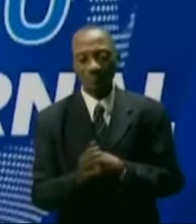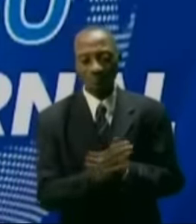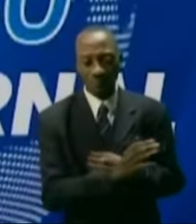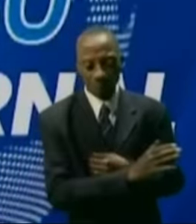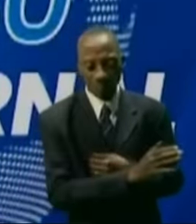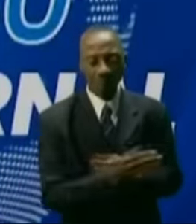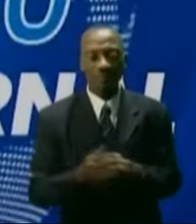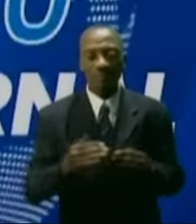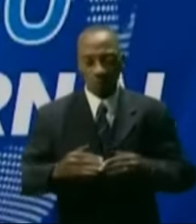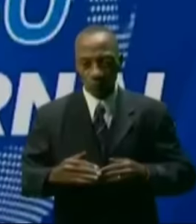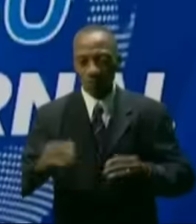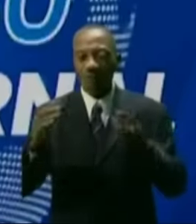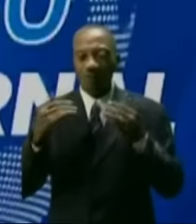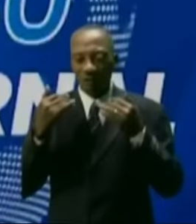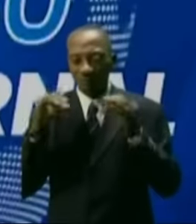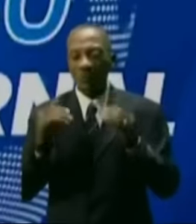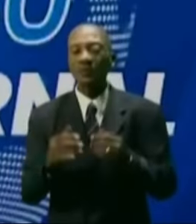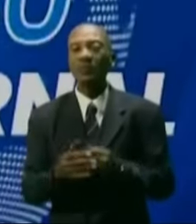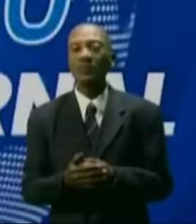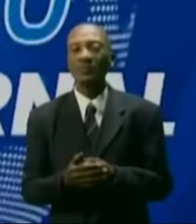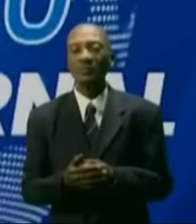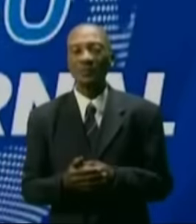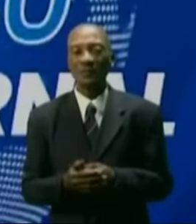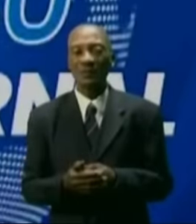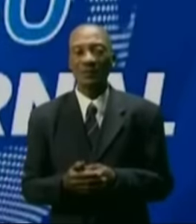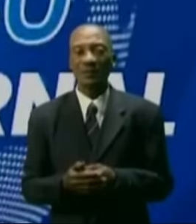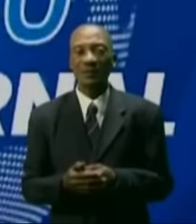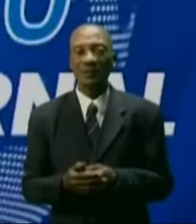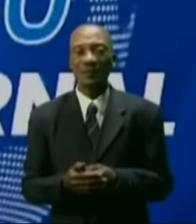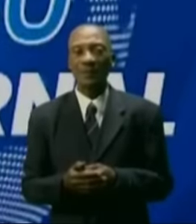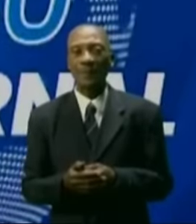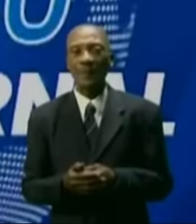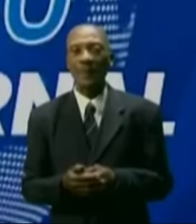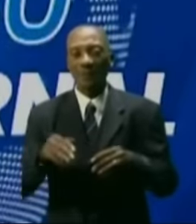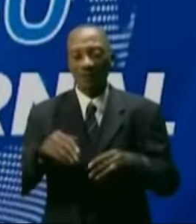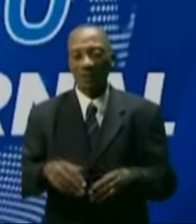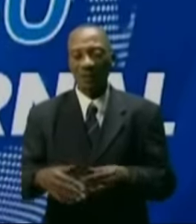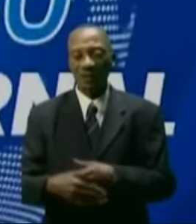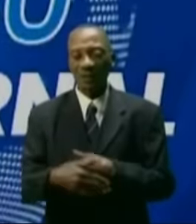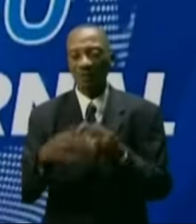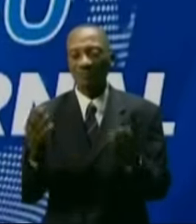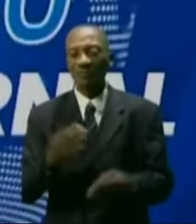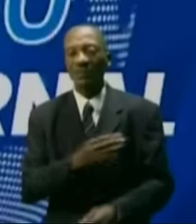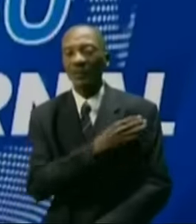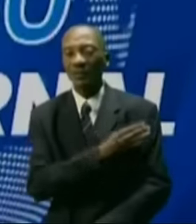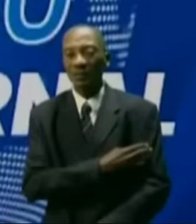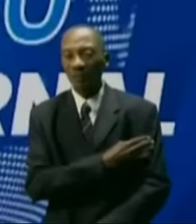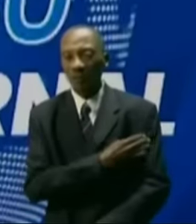Poursuivons ce journal. Lentement et sûrement, tous les quartiers de la ville de Bounia